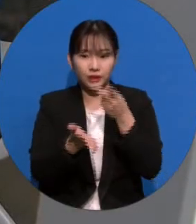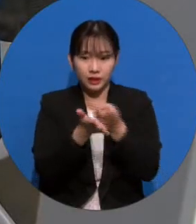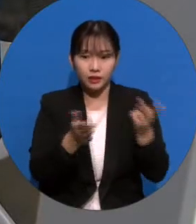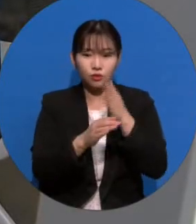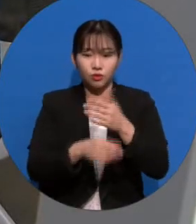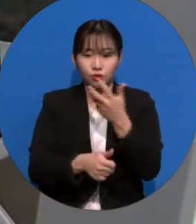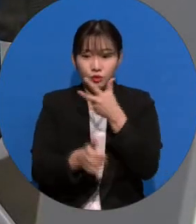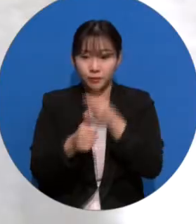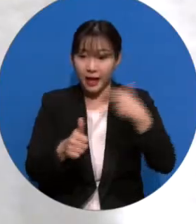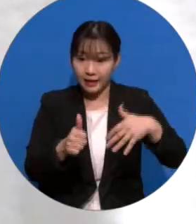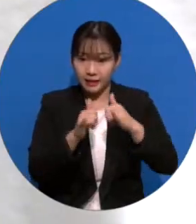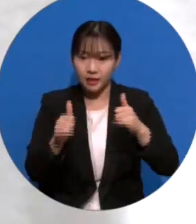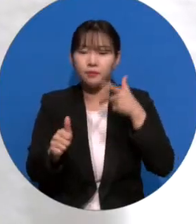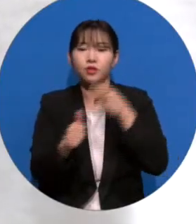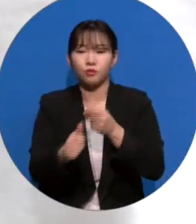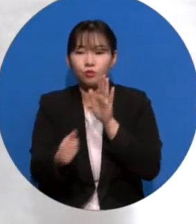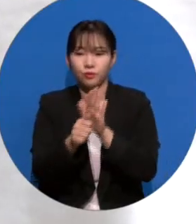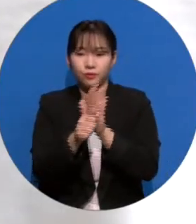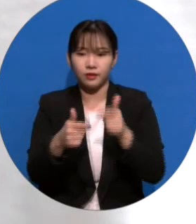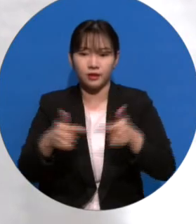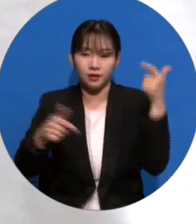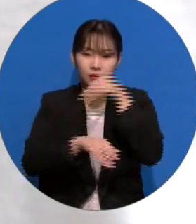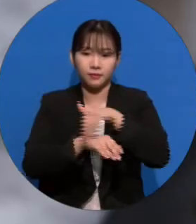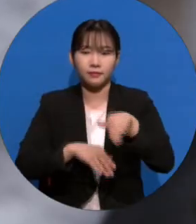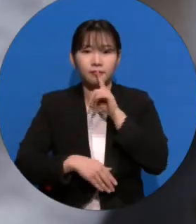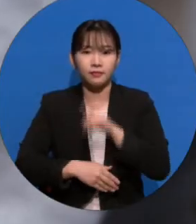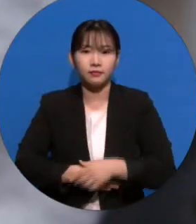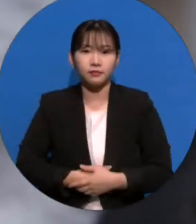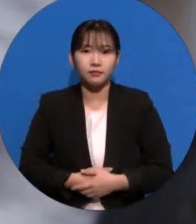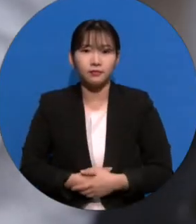가운데 미접종자의 접종을 늘린다는 방침입니다. MBC 뉴스 김진선입니다.